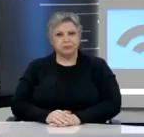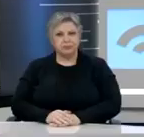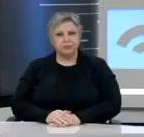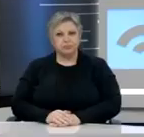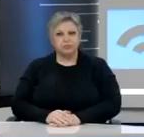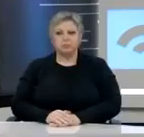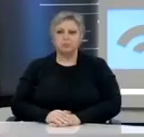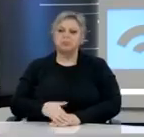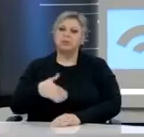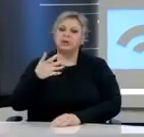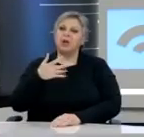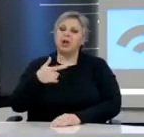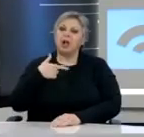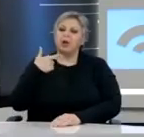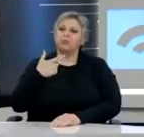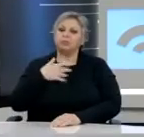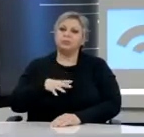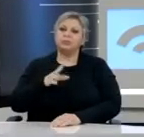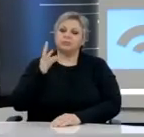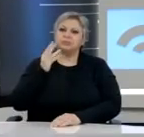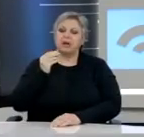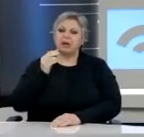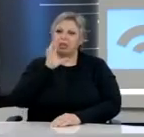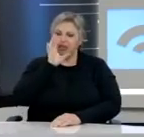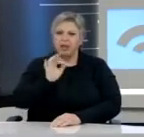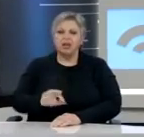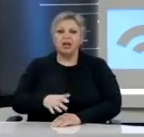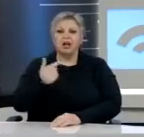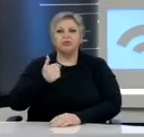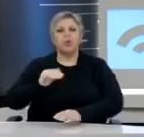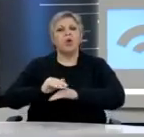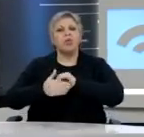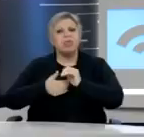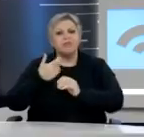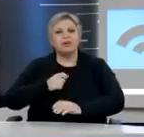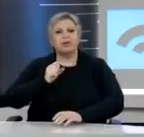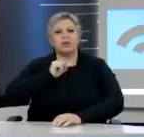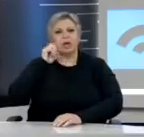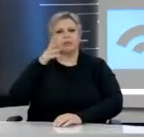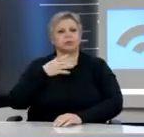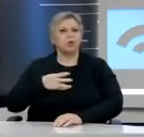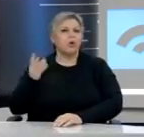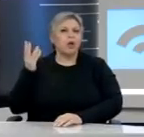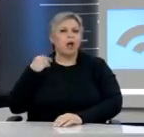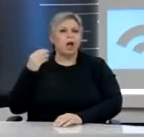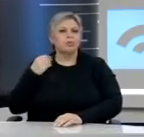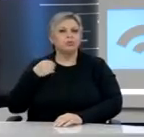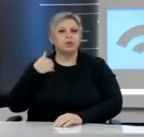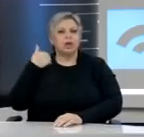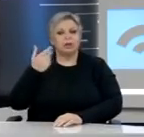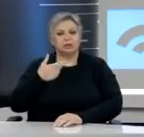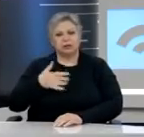με ενδιαφέρον αλλά και με μεγάλη έκπληξη και χθες και σήμερα τον αρχηγό της αξιωματικής αντιπολίτευσης.